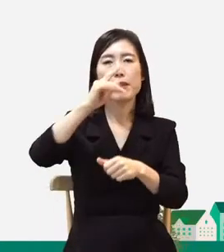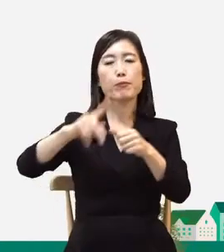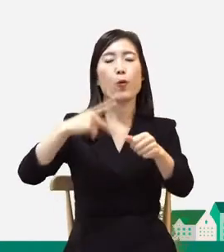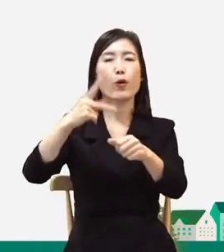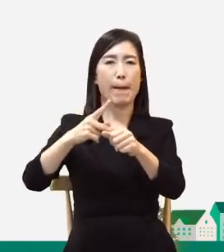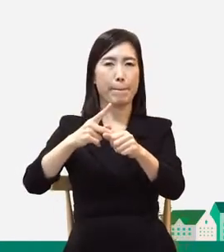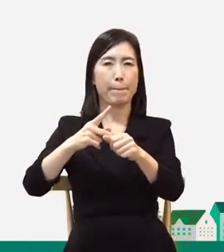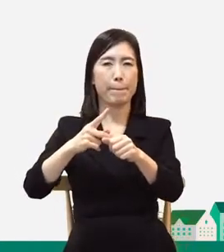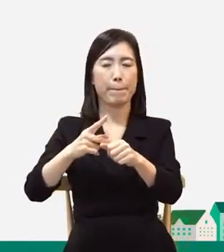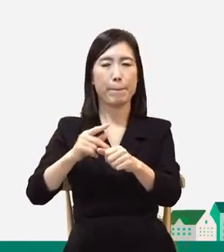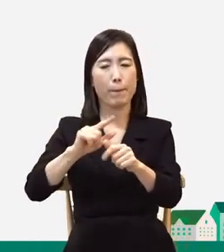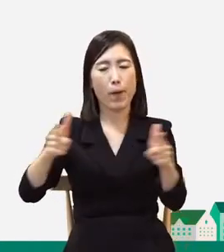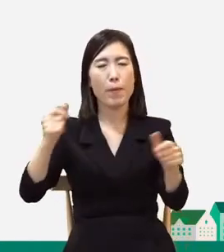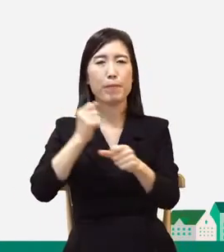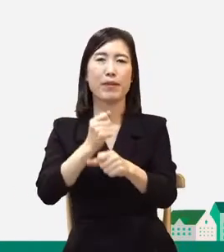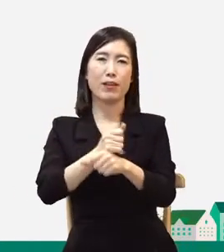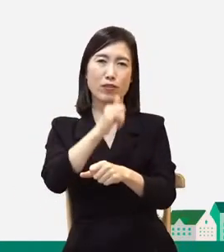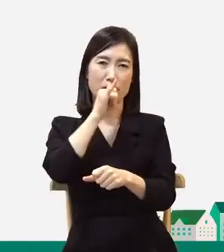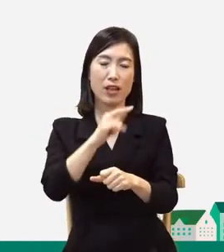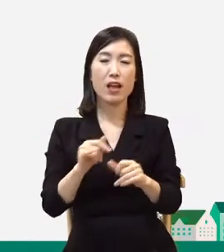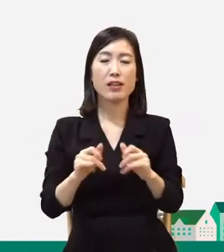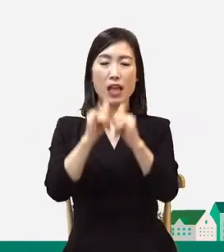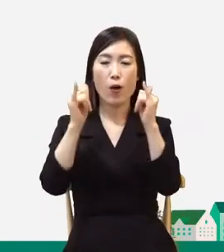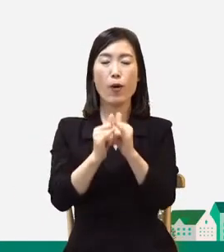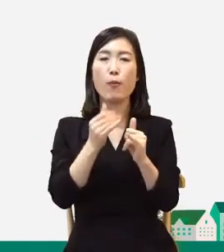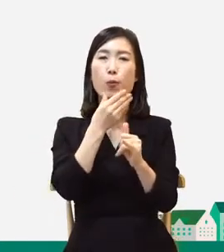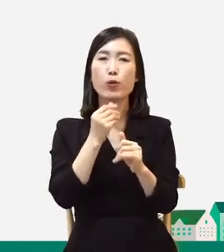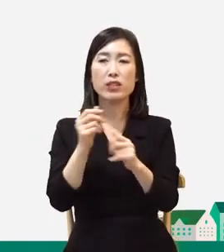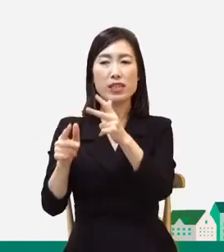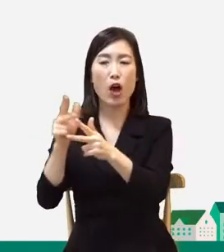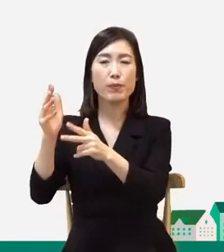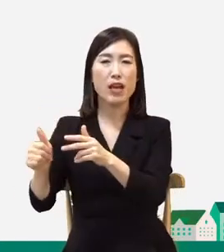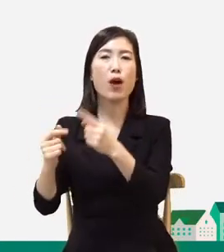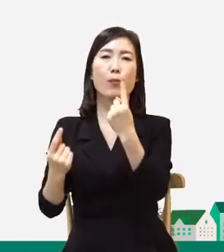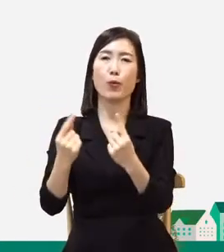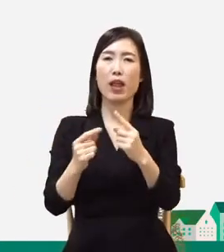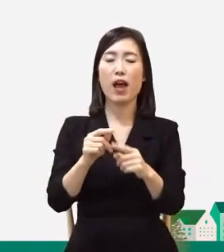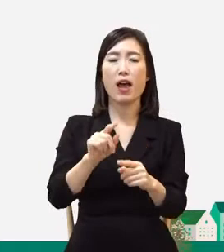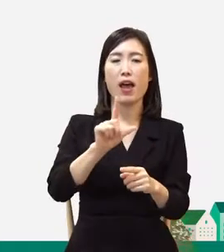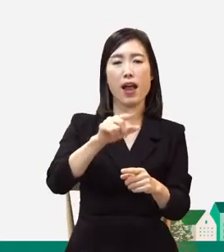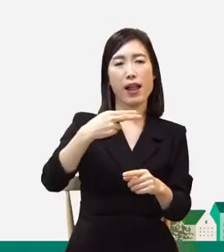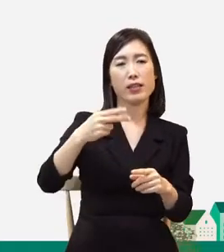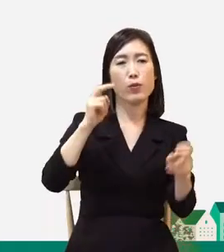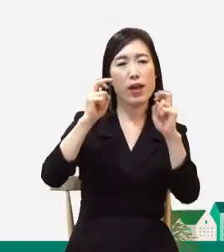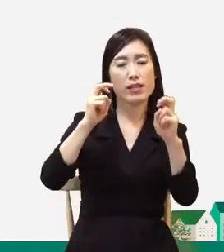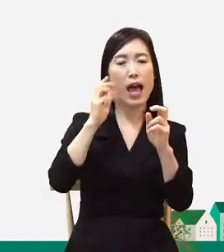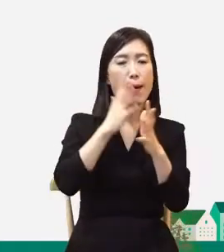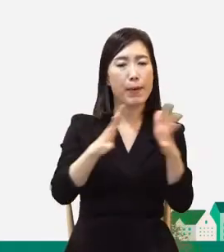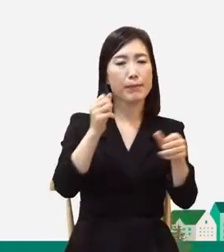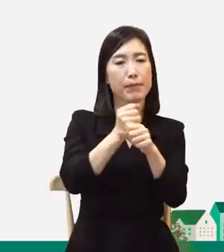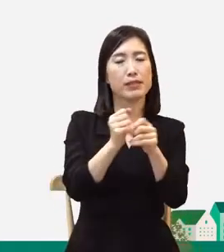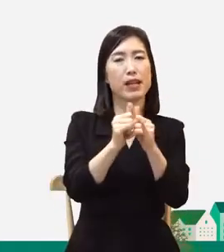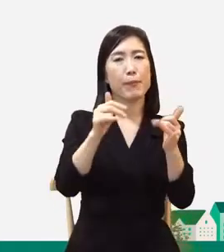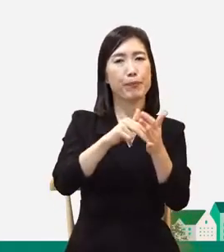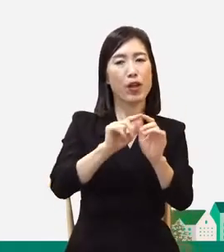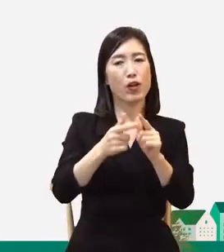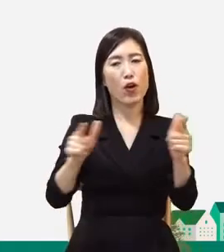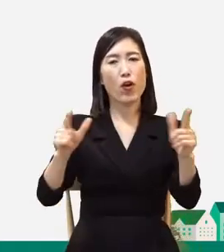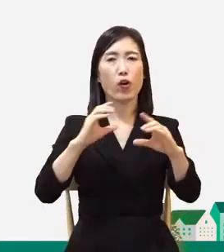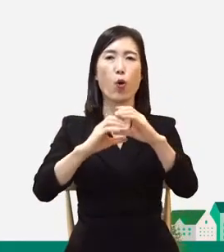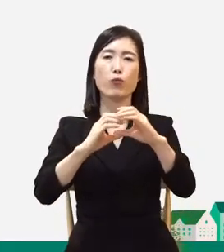특히 사회주택 사업자들 같은 경우에 그랬을 때 오히려 좀 더 자연스럽게 커뮤니티를 형성하는 데 있어서 그런